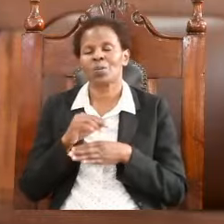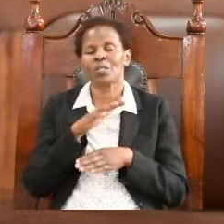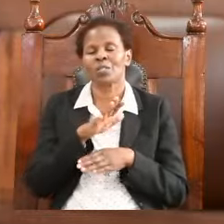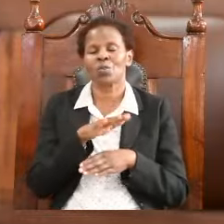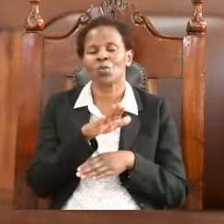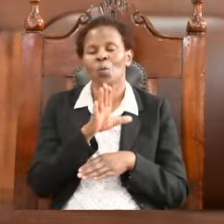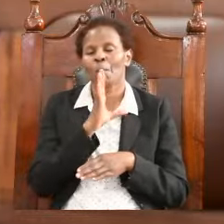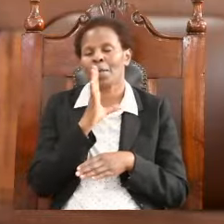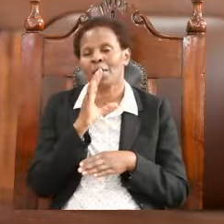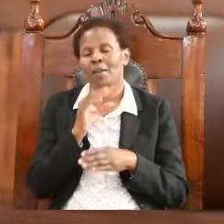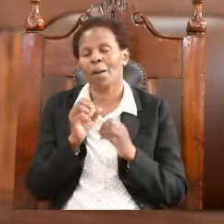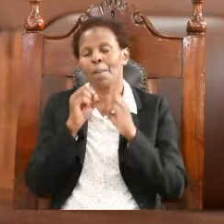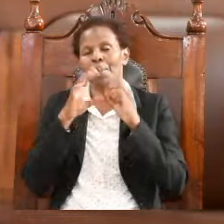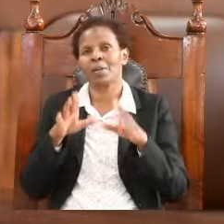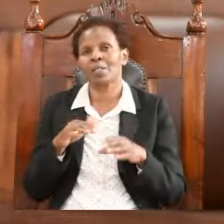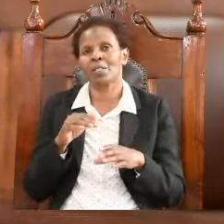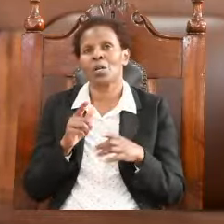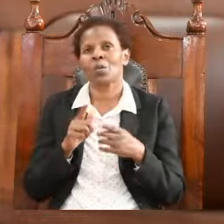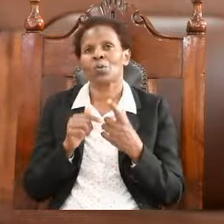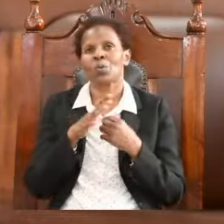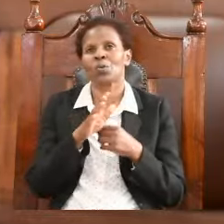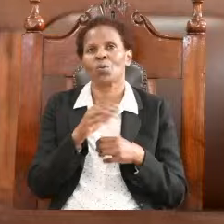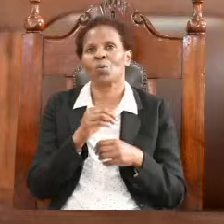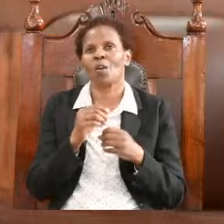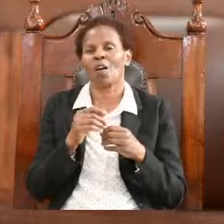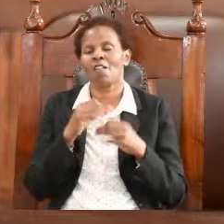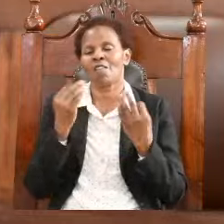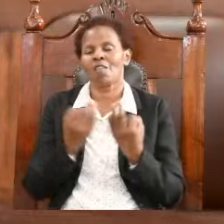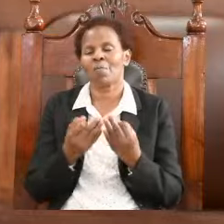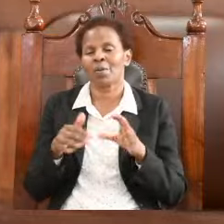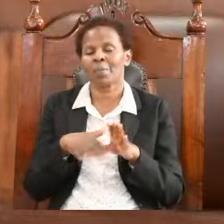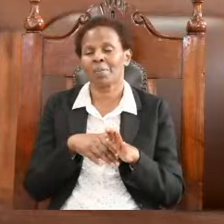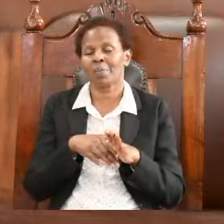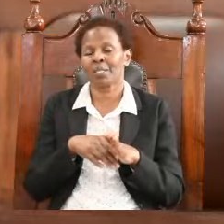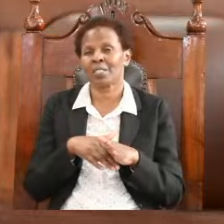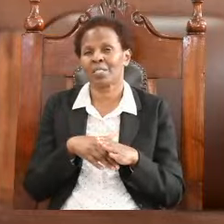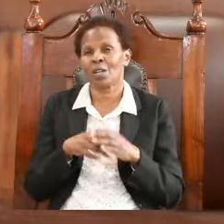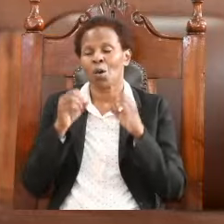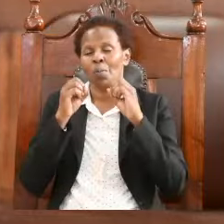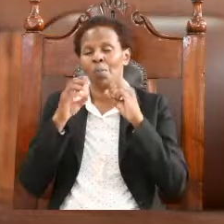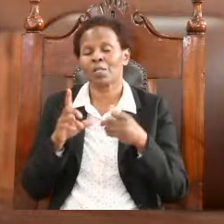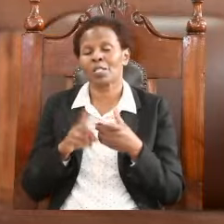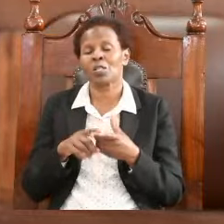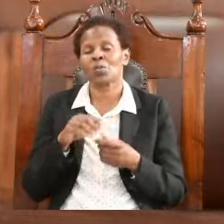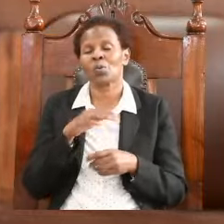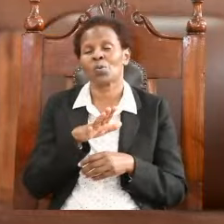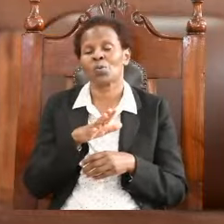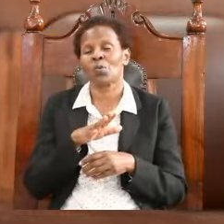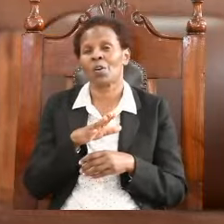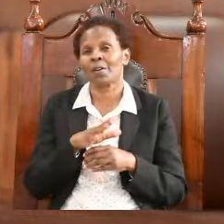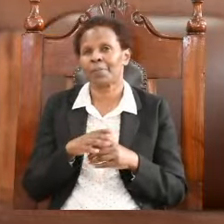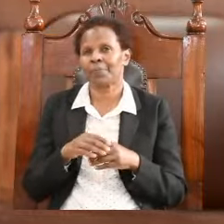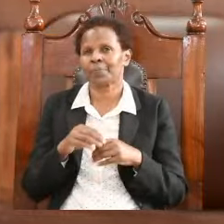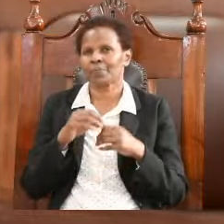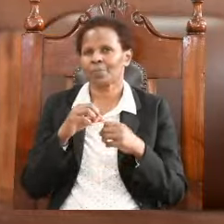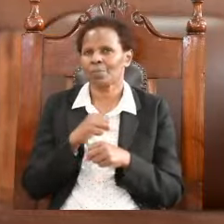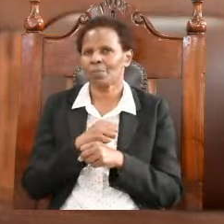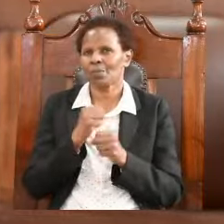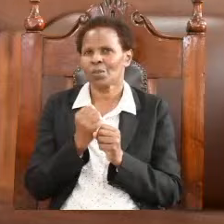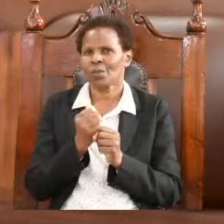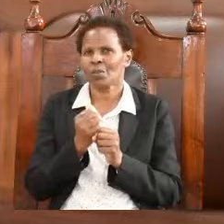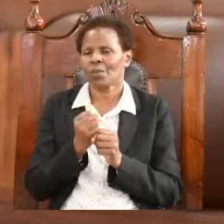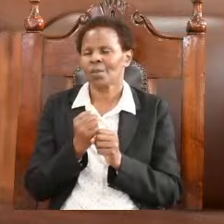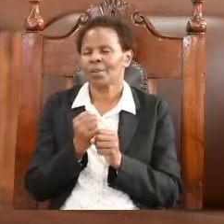famiri yaku kuri andu aria urutithanagia wira nao andu aria uthiaga ngwataniro nao kuri arata